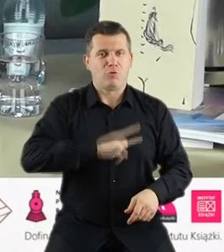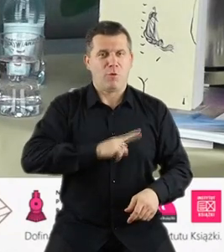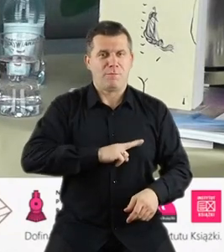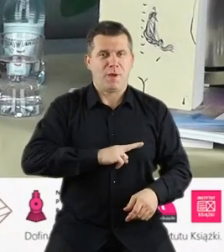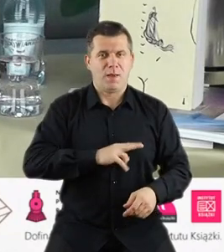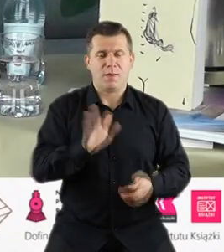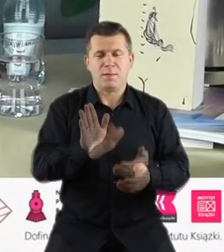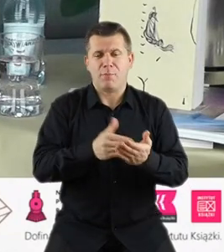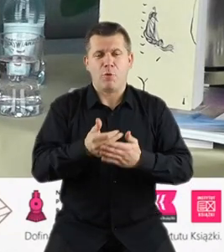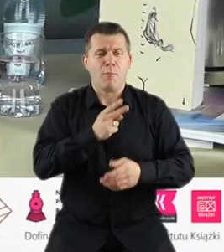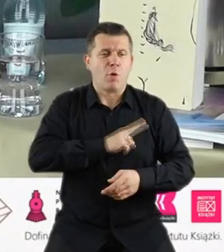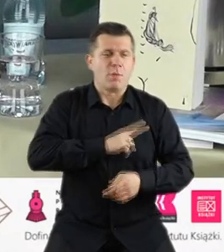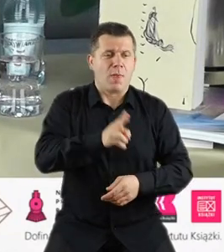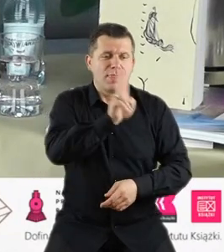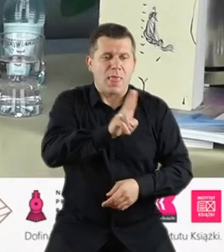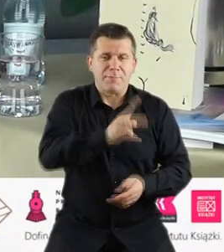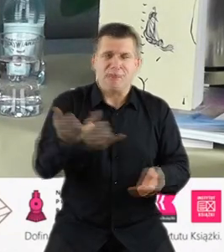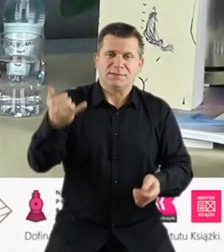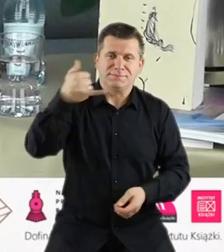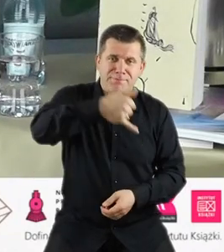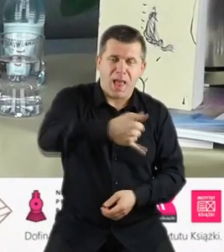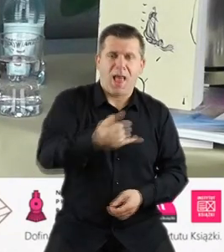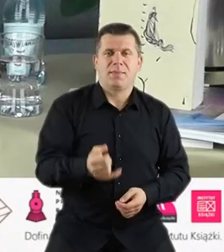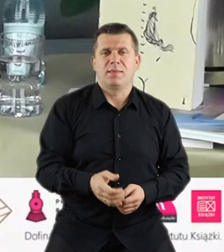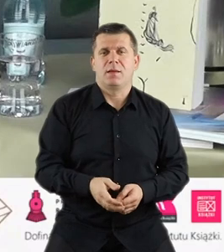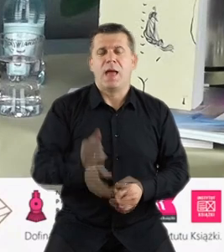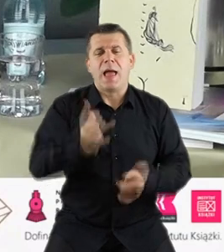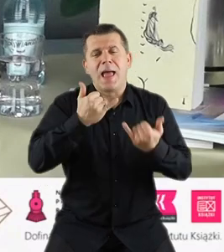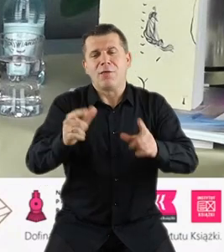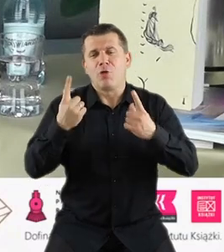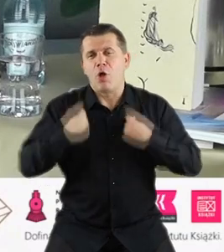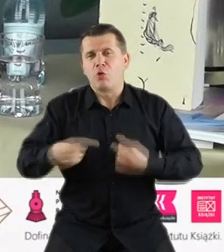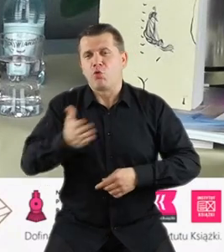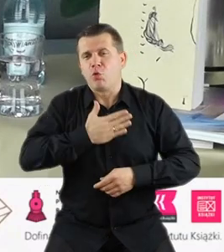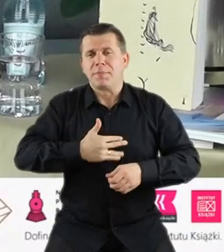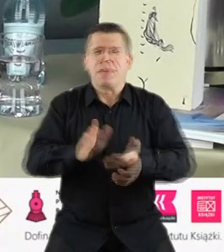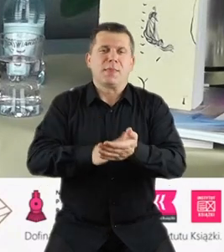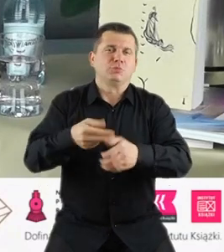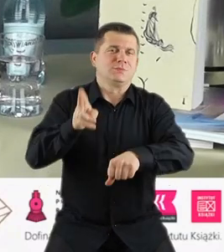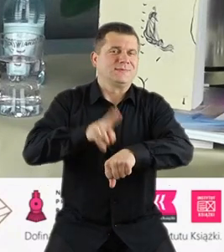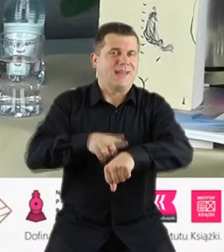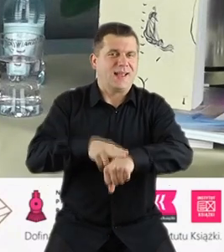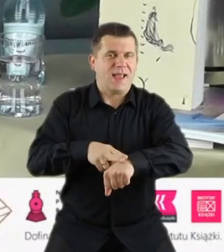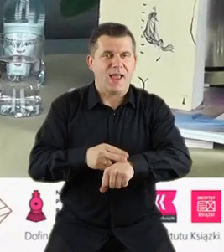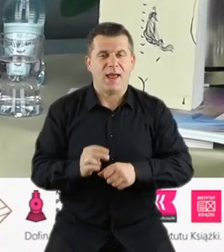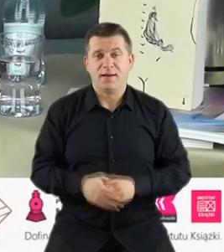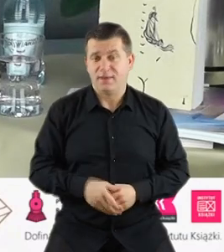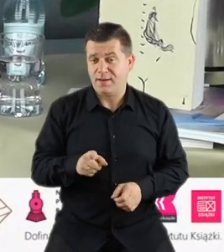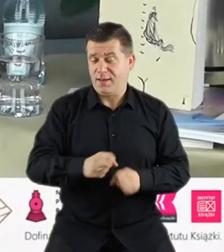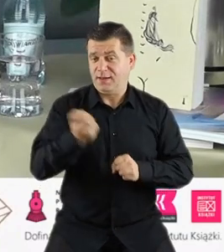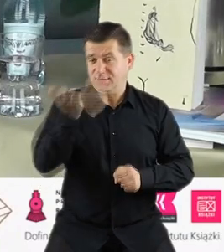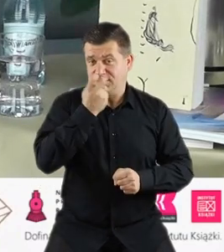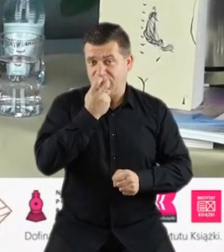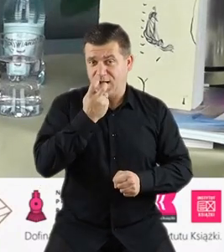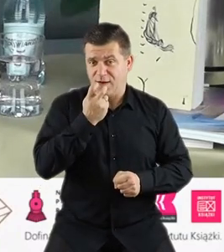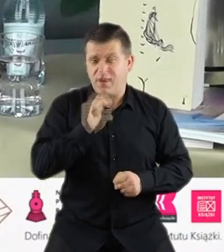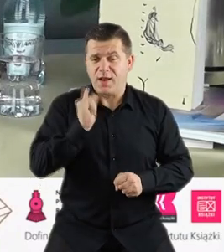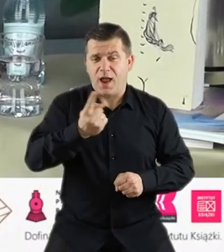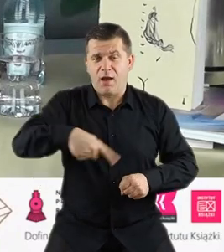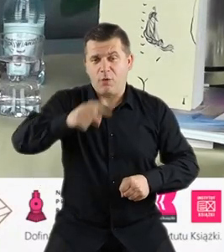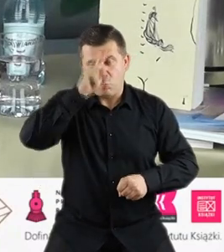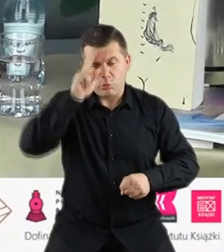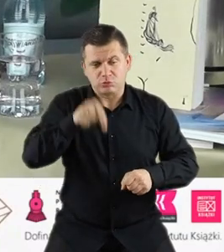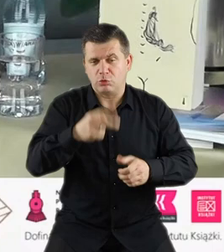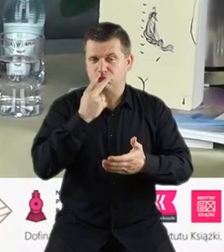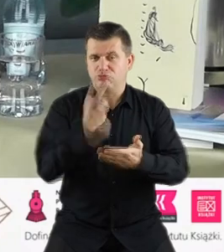Komuś się spodoba niebieski dzbanek, a komuś się spodoba zegarek. No i ciekawa jestem też, jak